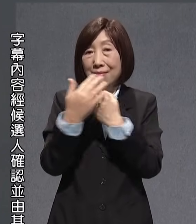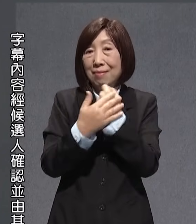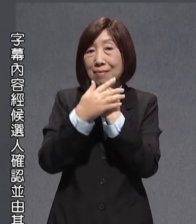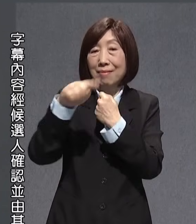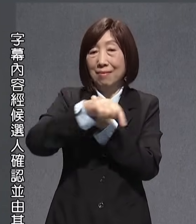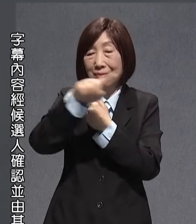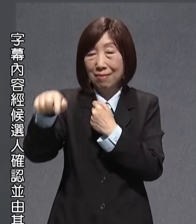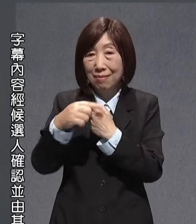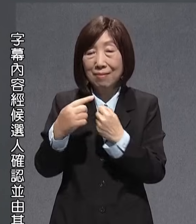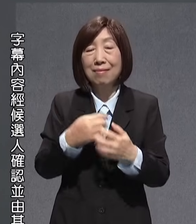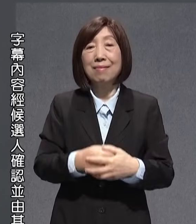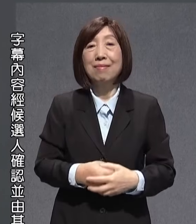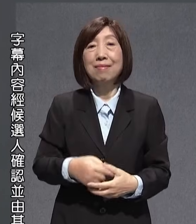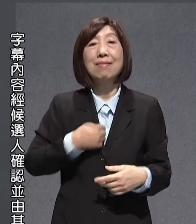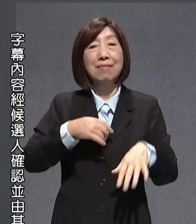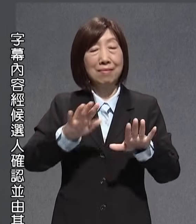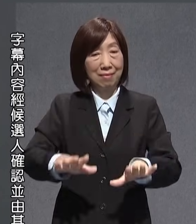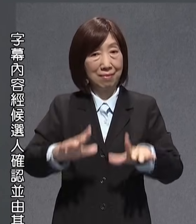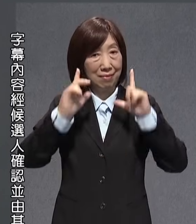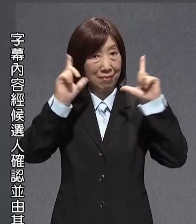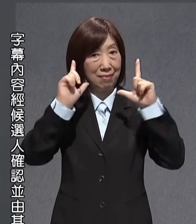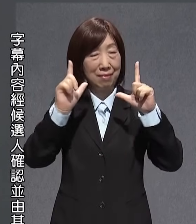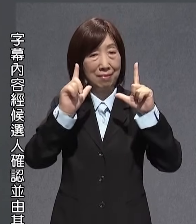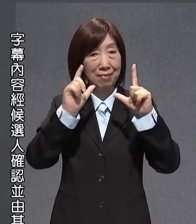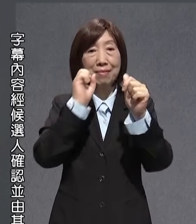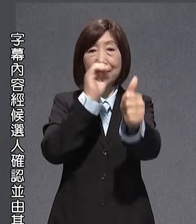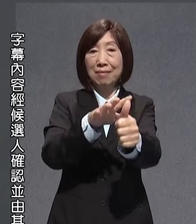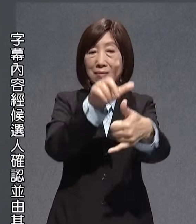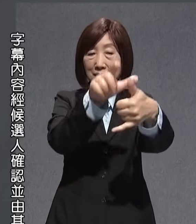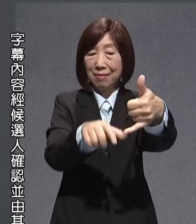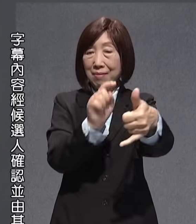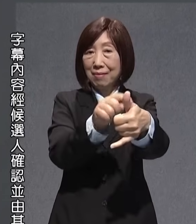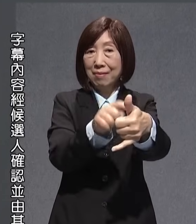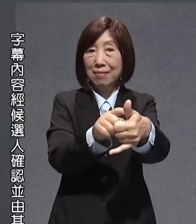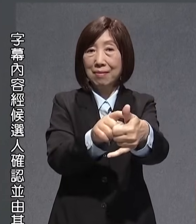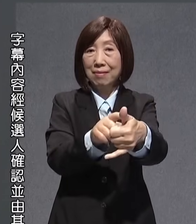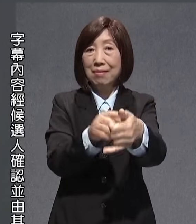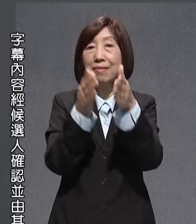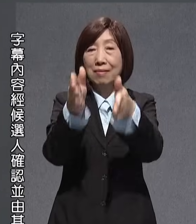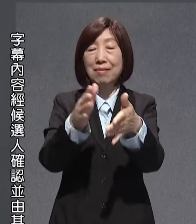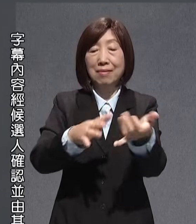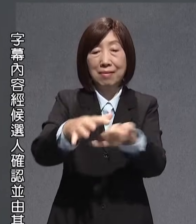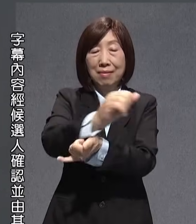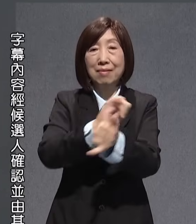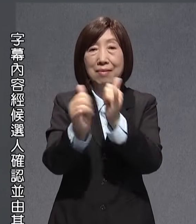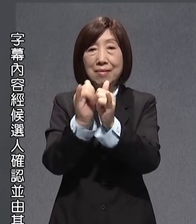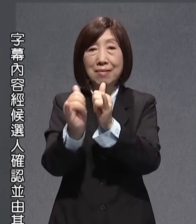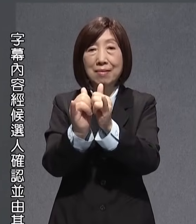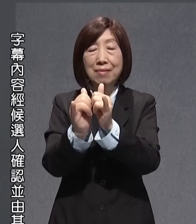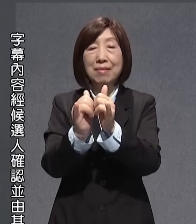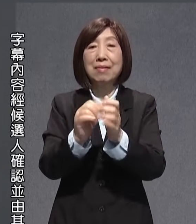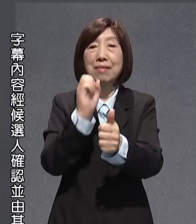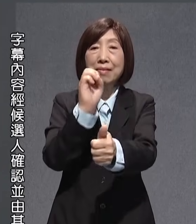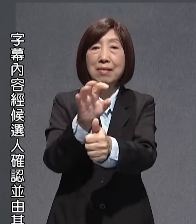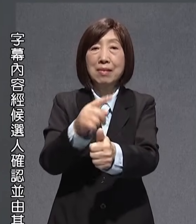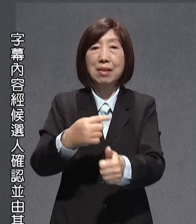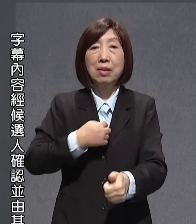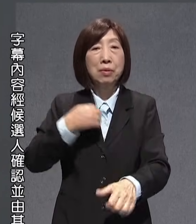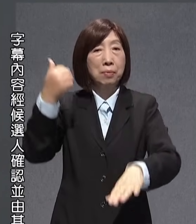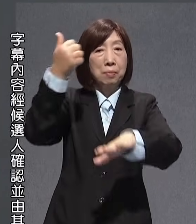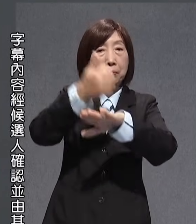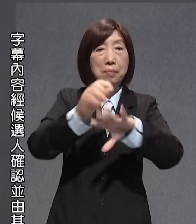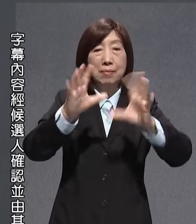够人民，我在这里跟这位朋友也及跟全国的父老乡亲报告，清德担任总